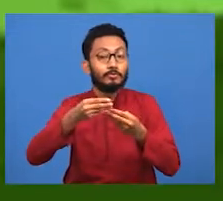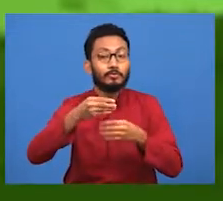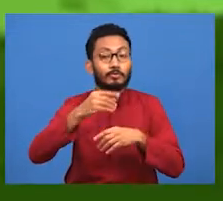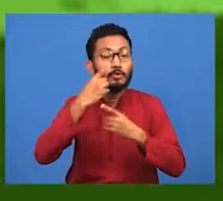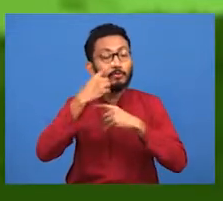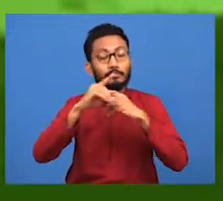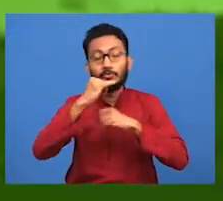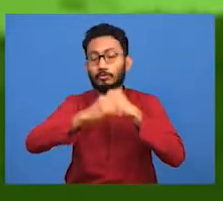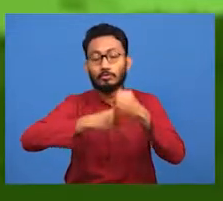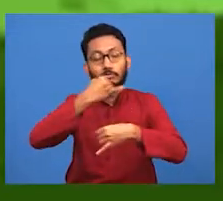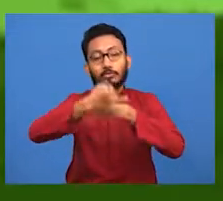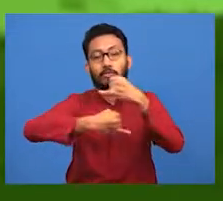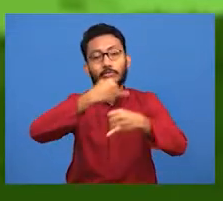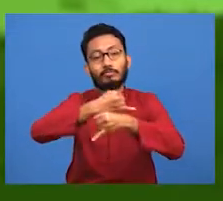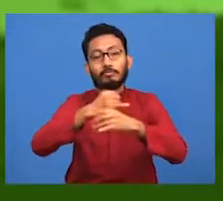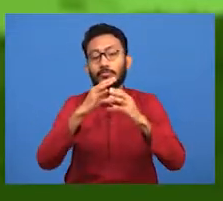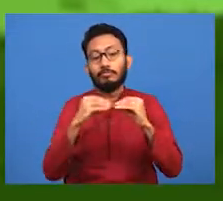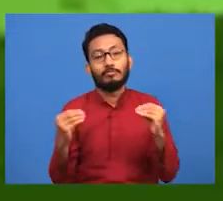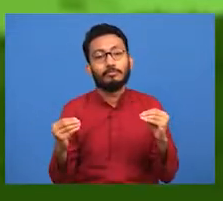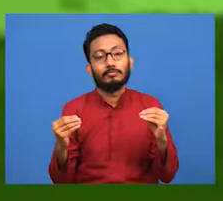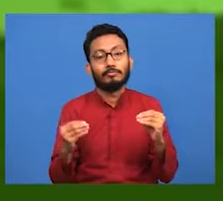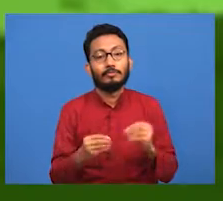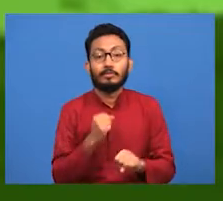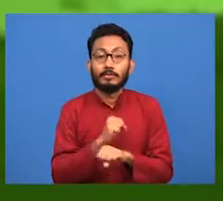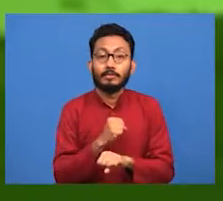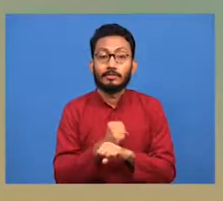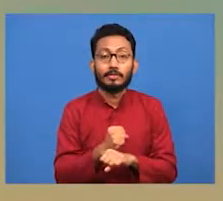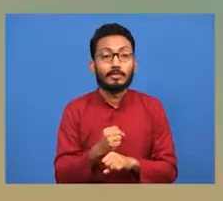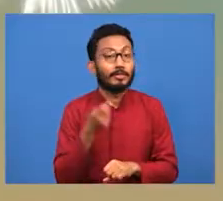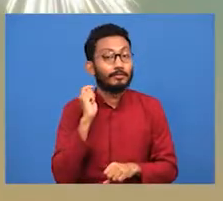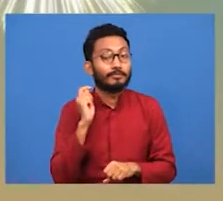berjaya menyelesaikan latihan pertama sebentar tadi.